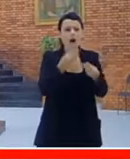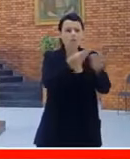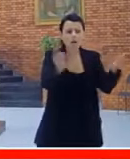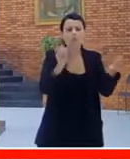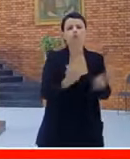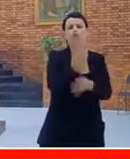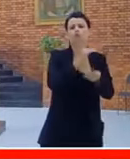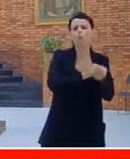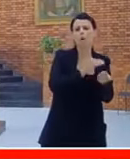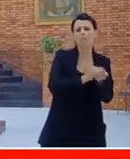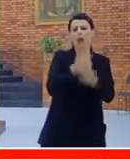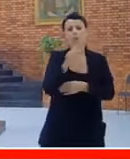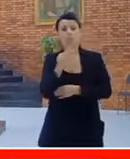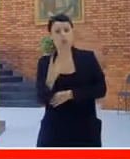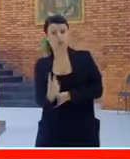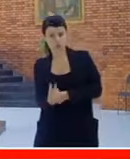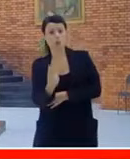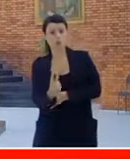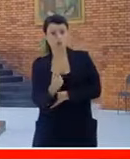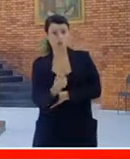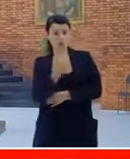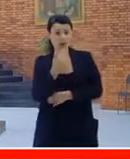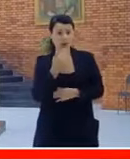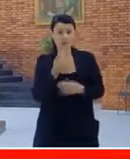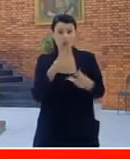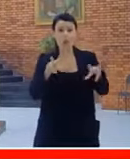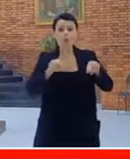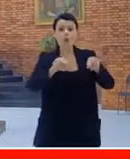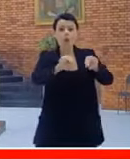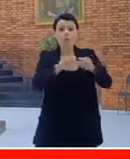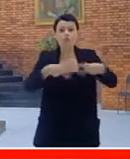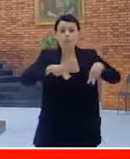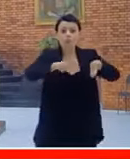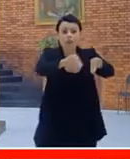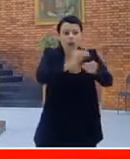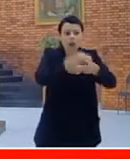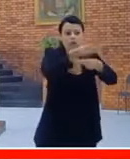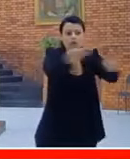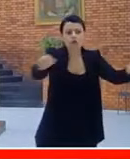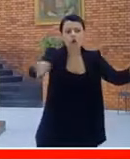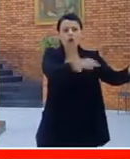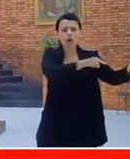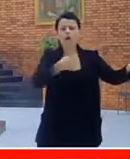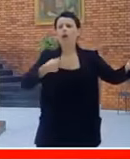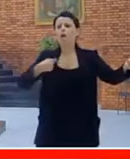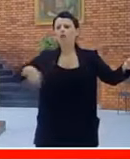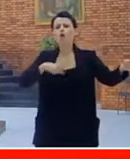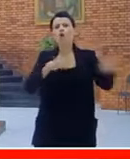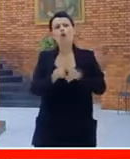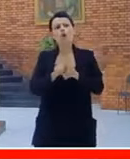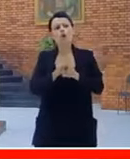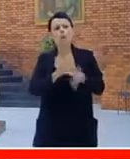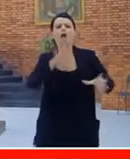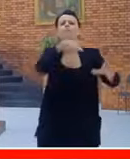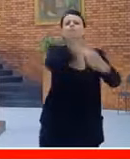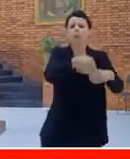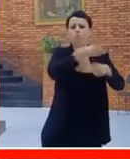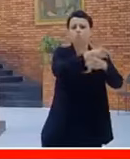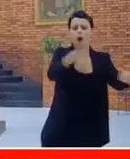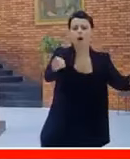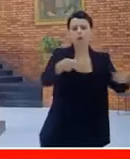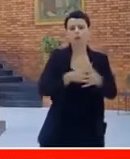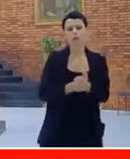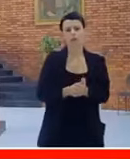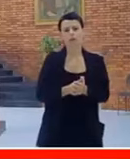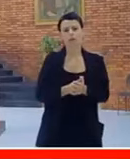5 pani e 2 pesci, e vorrei che provassimo a sentirci parte di questa folla, che a un certo punto